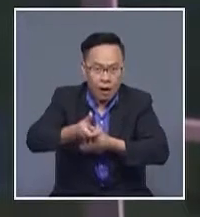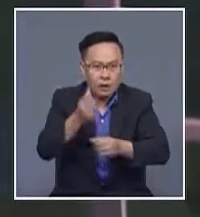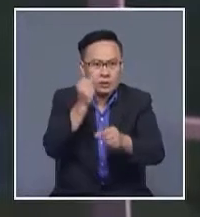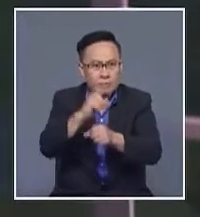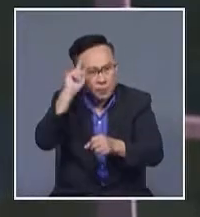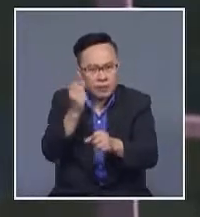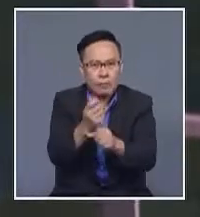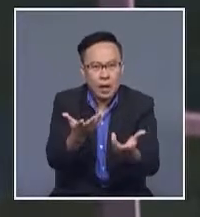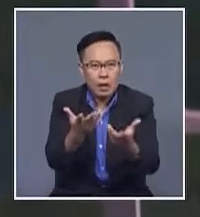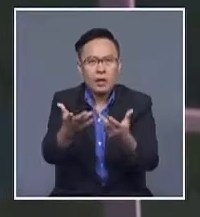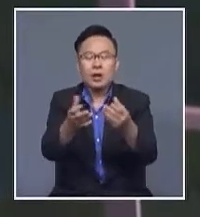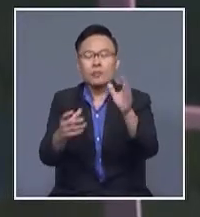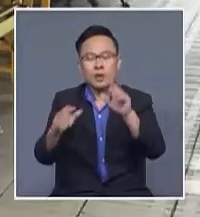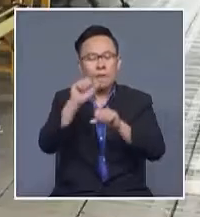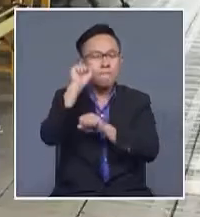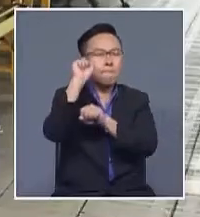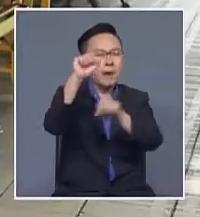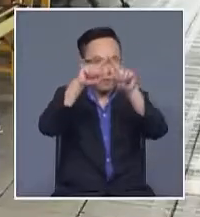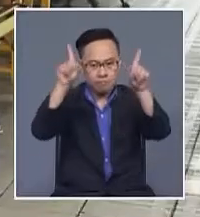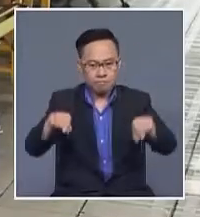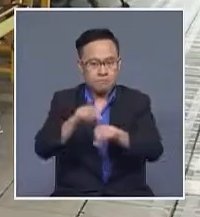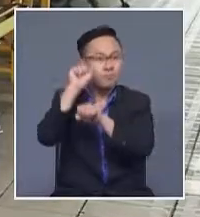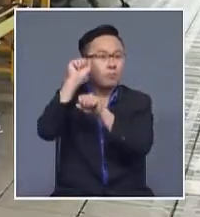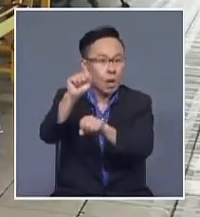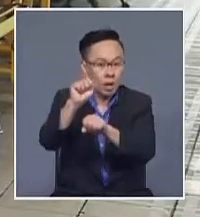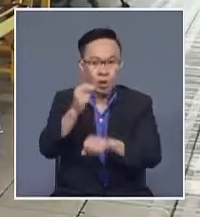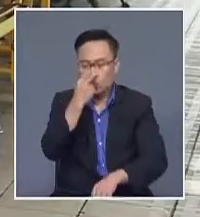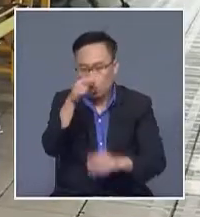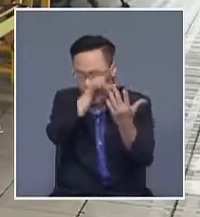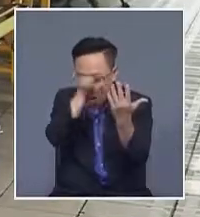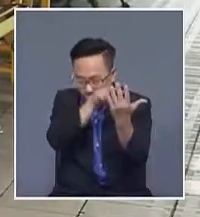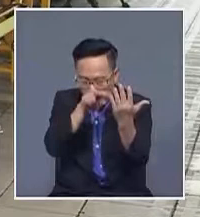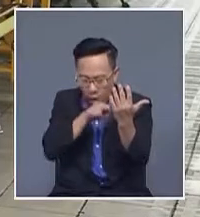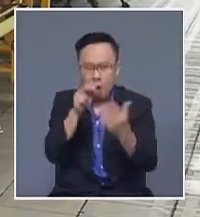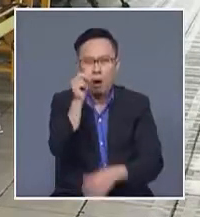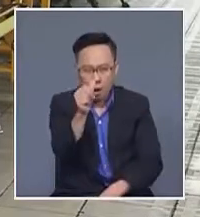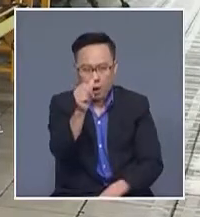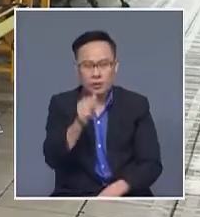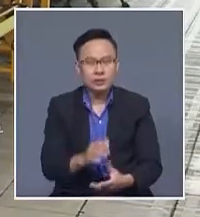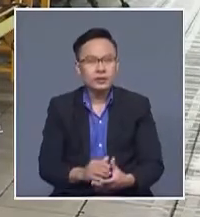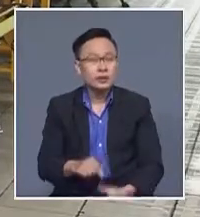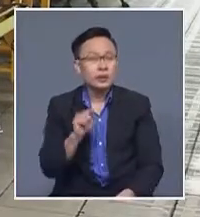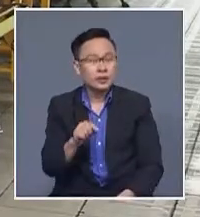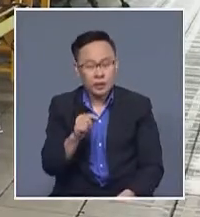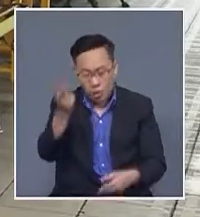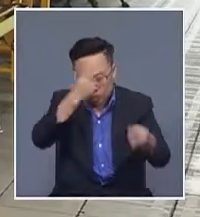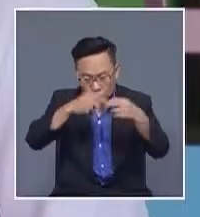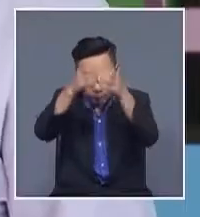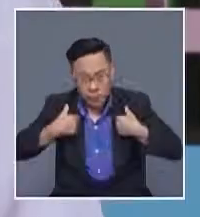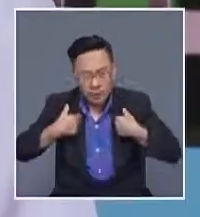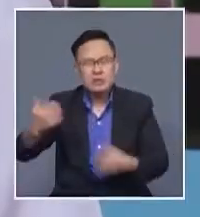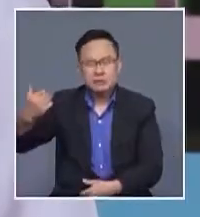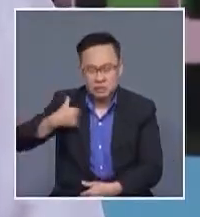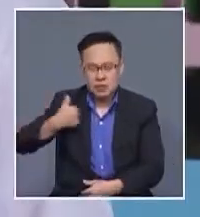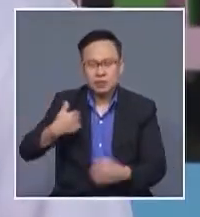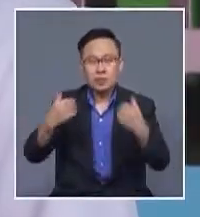การสรุปสั้นๆครับผม แล้วตรวจสอบถังดับเพลิงนี่ยังไงคะ เราก็ได้มีการจัดตั้งชมรมรักความปลอดภัยขึ้นมาต